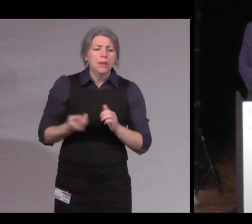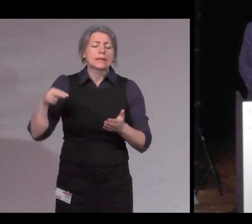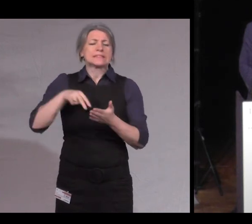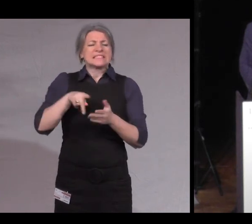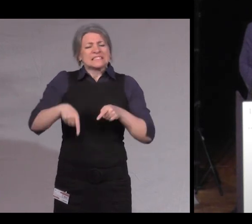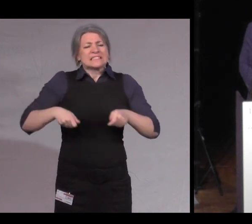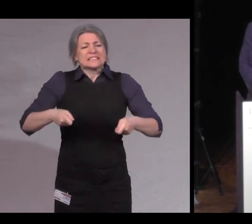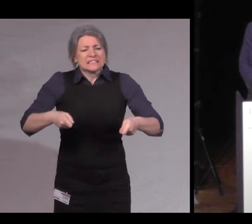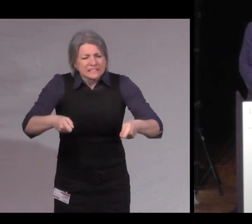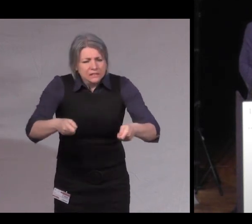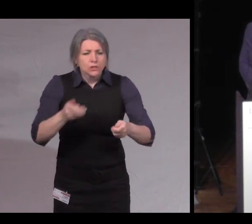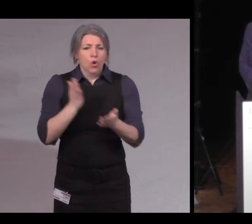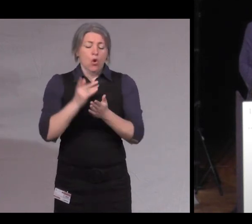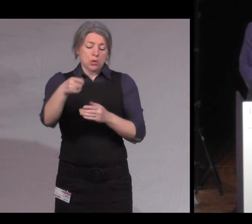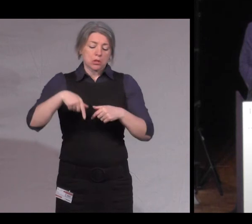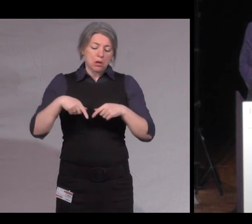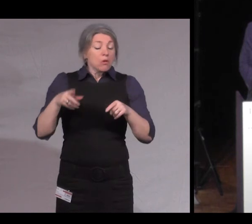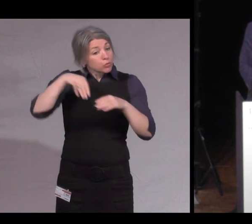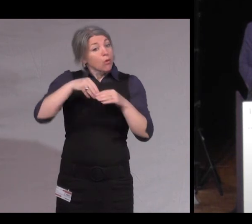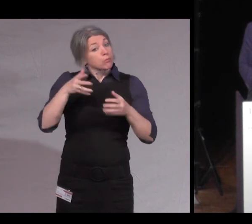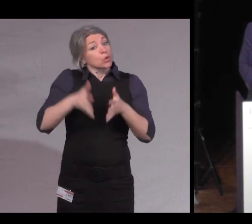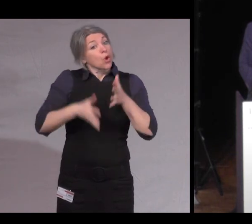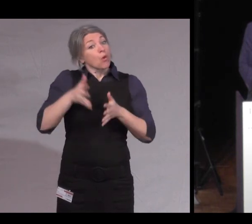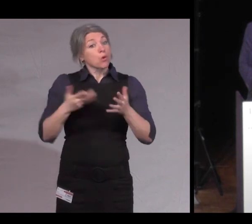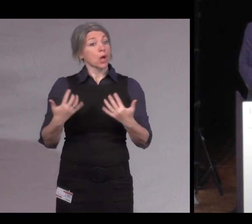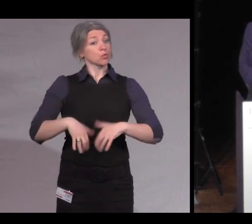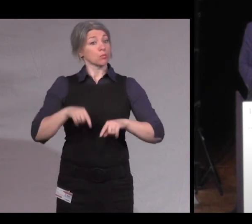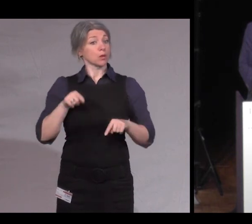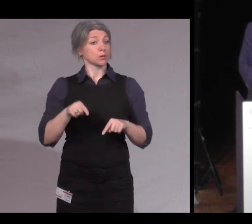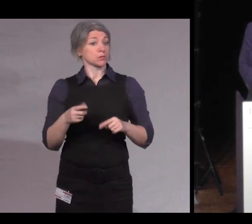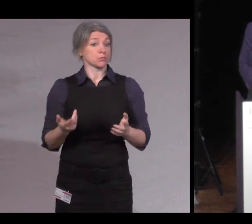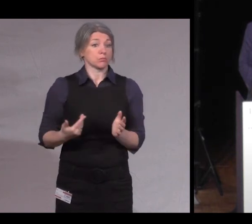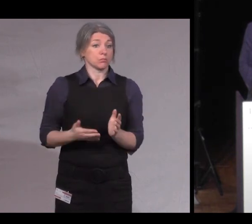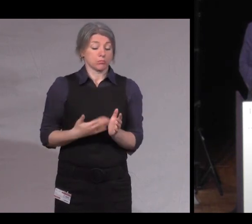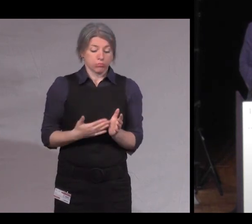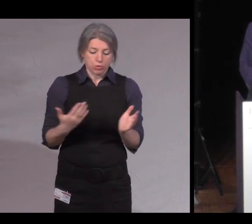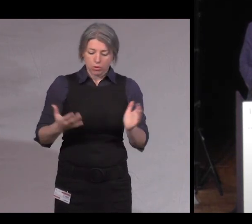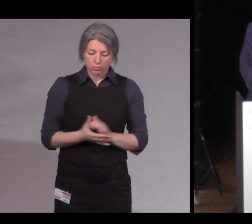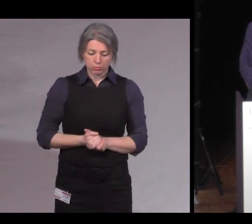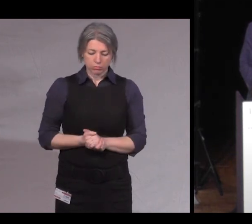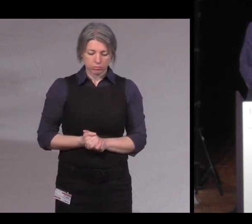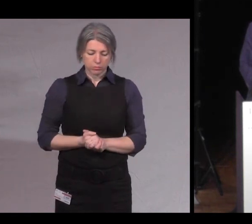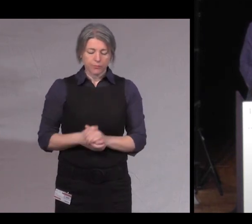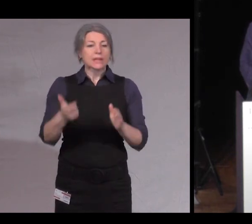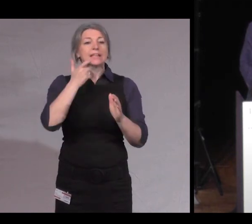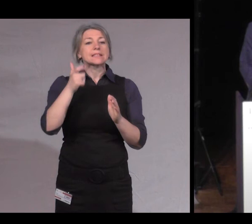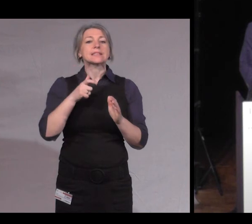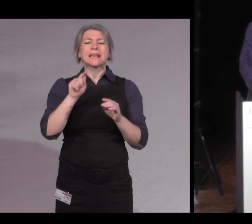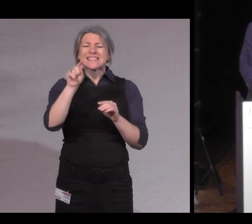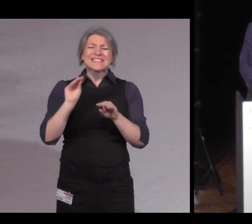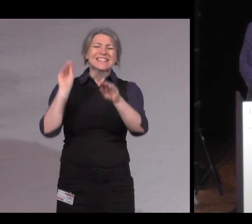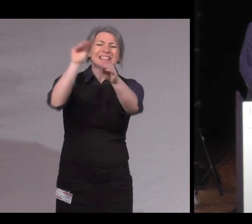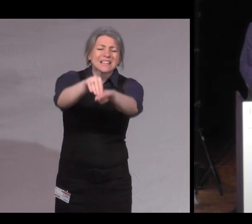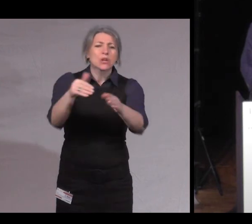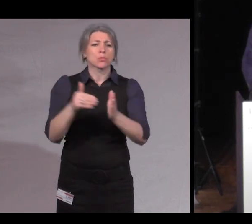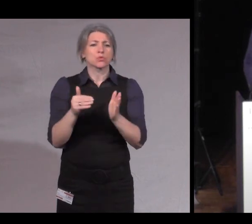systém asistivní robotiky, která pomáhá pacientovi, v případě příjmu na věc, je možnost transportní vstoupne